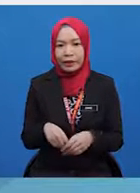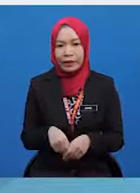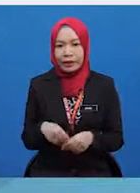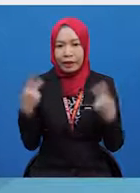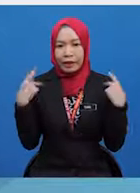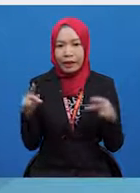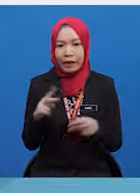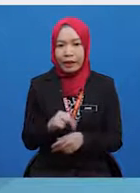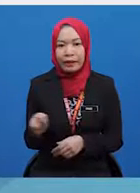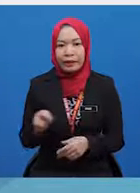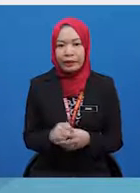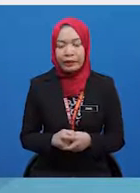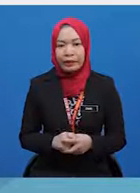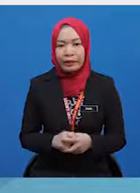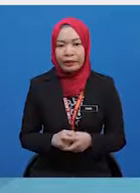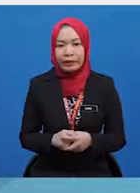yang paling ringkas.